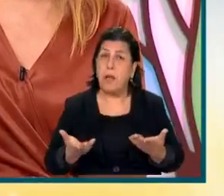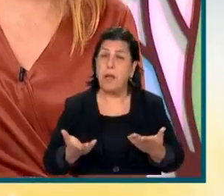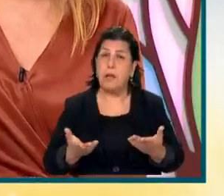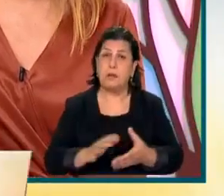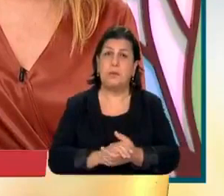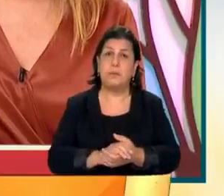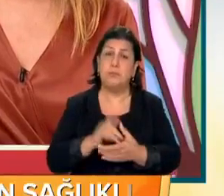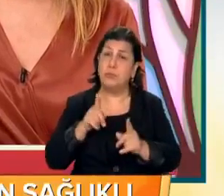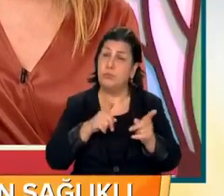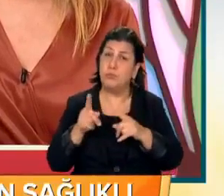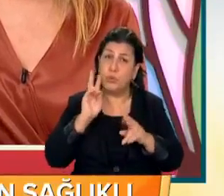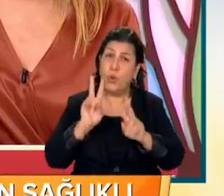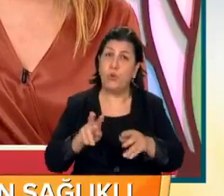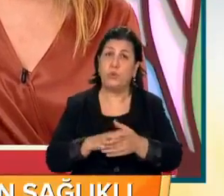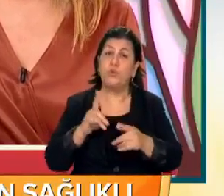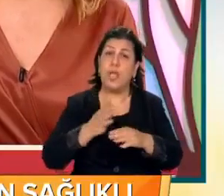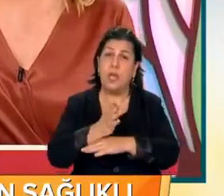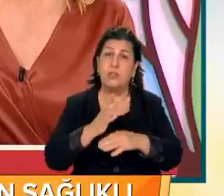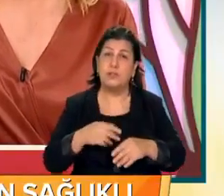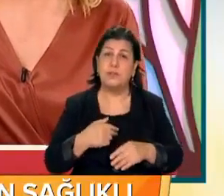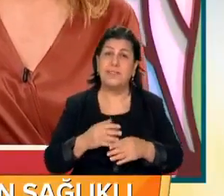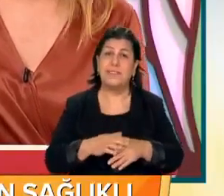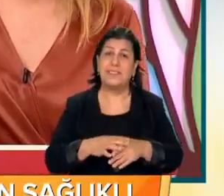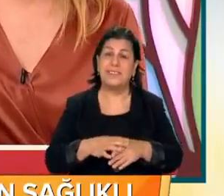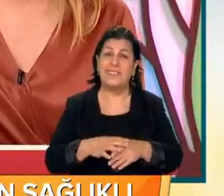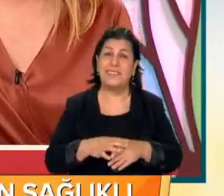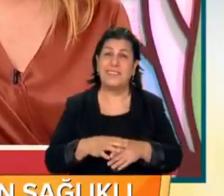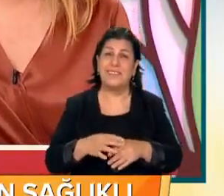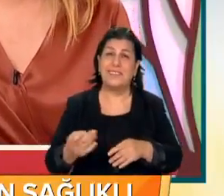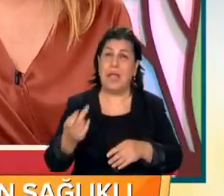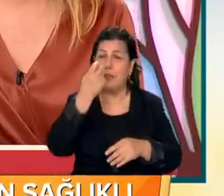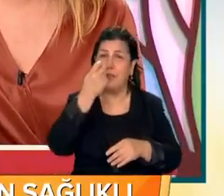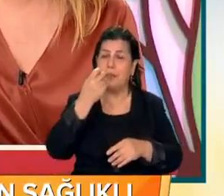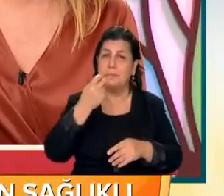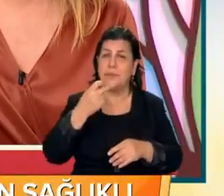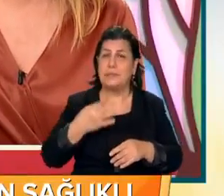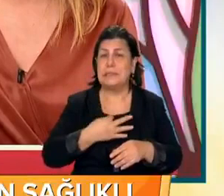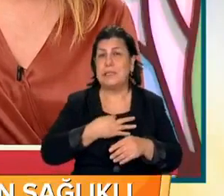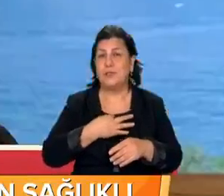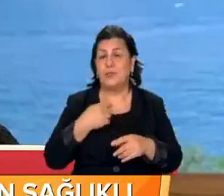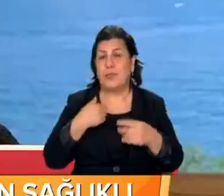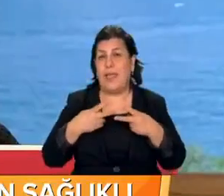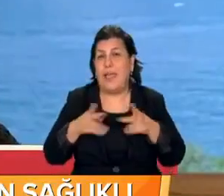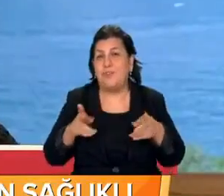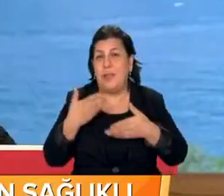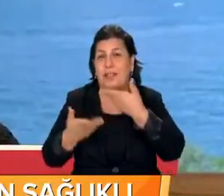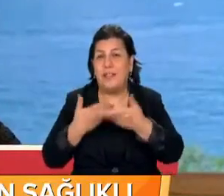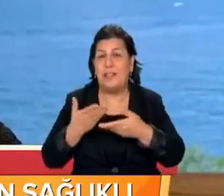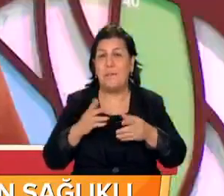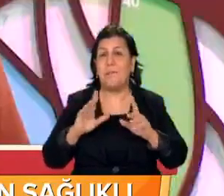bulduğunu gördüm ve gerçekten tanıtılmış istemiyorum diye kendimizi açmakta fayda var şu